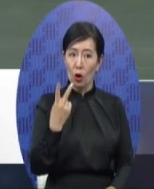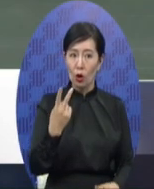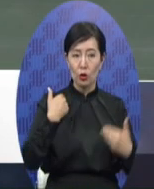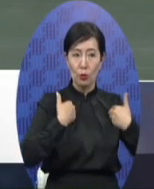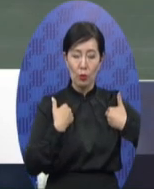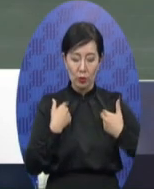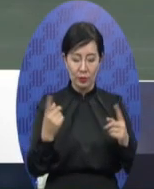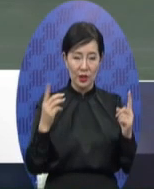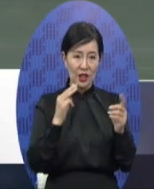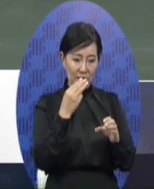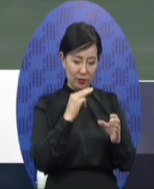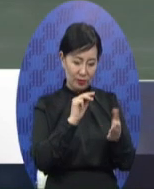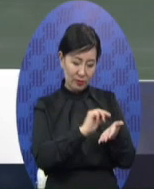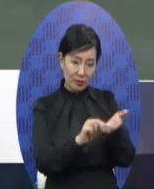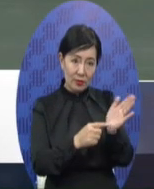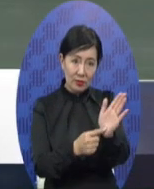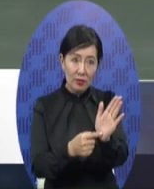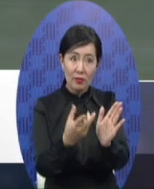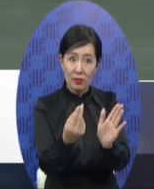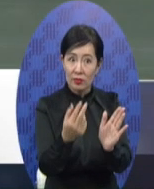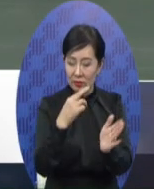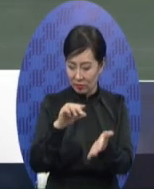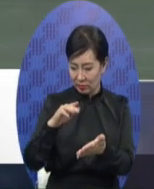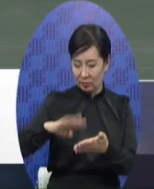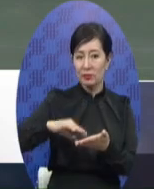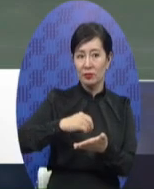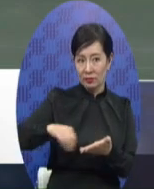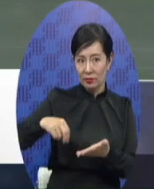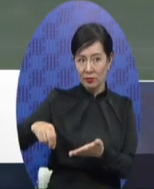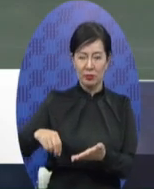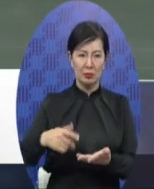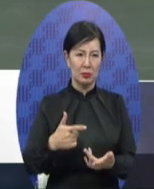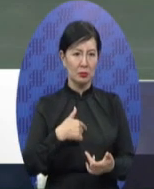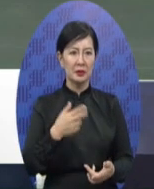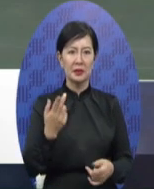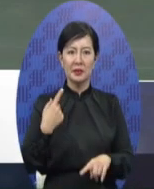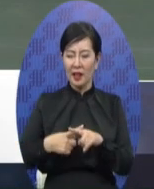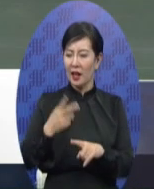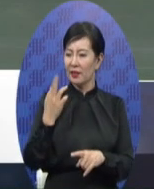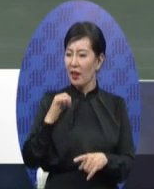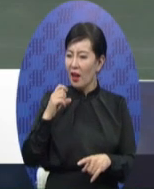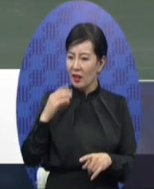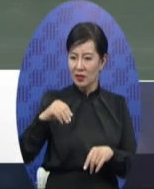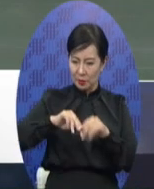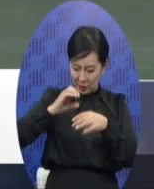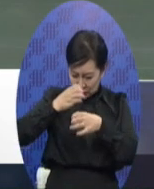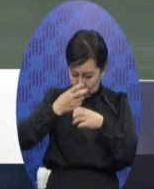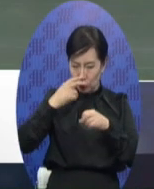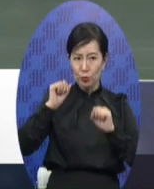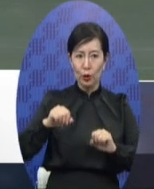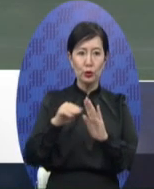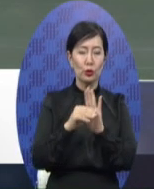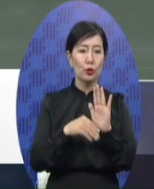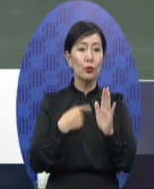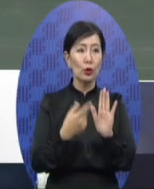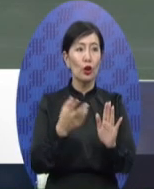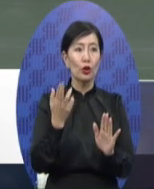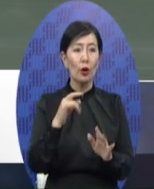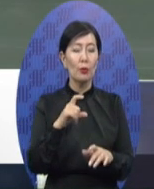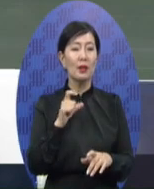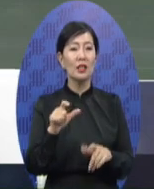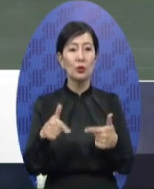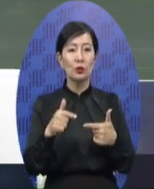шинжилгээний хариуг танилцуулж гарын үсэг зурулсан. За нэг бүх Б сорьдсон шинжилүүлэх хүсэлтэд журамд заасан хугацаанд гаргасан тул Монголын допингийн эсрэг